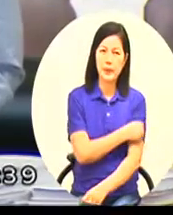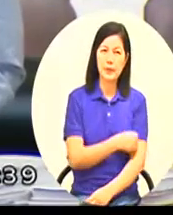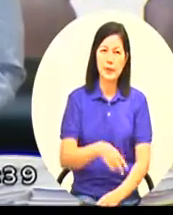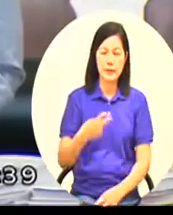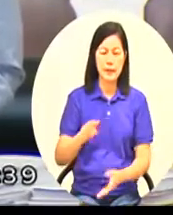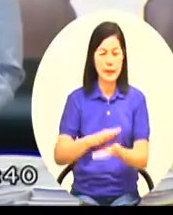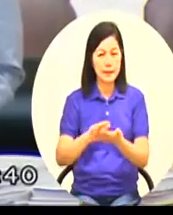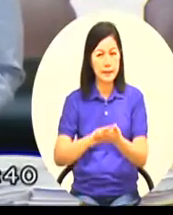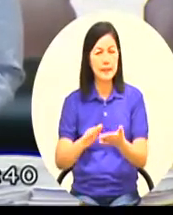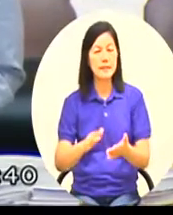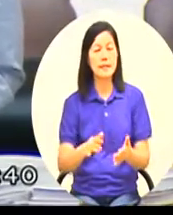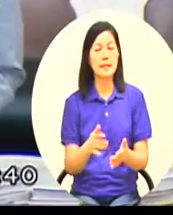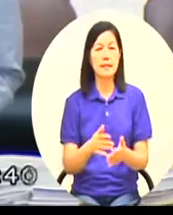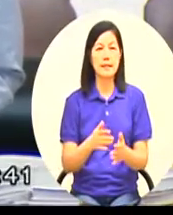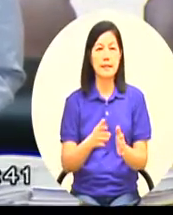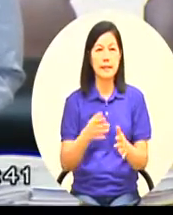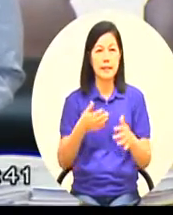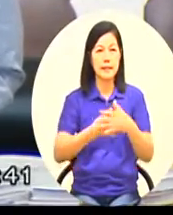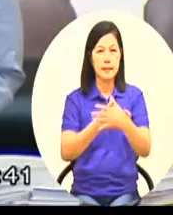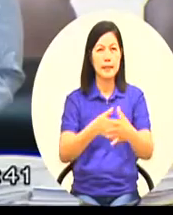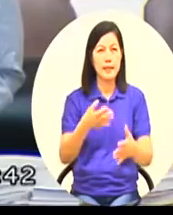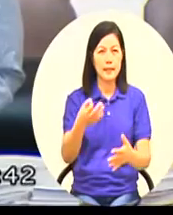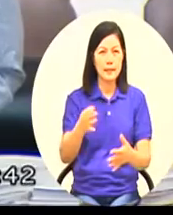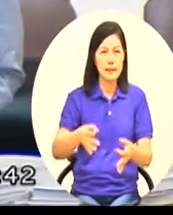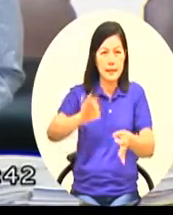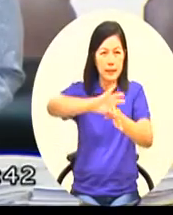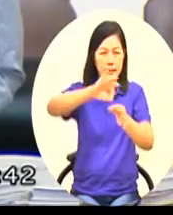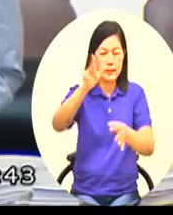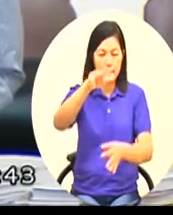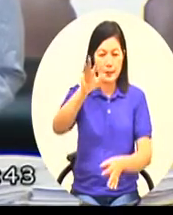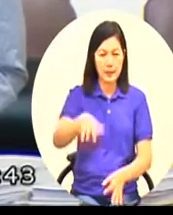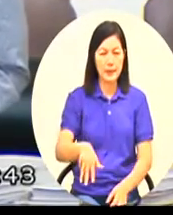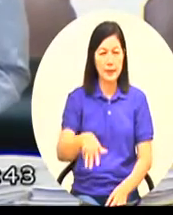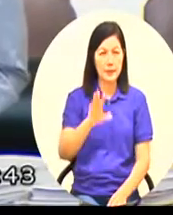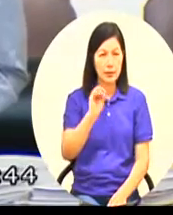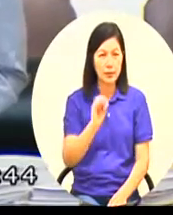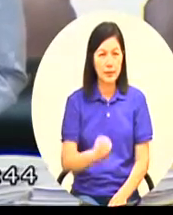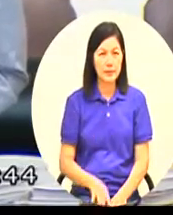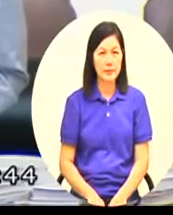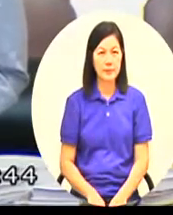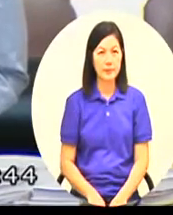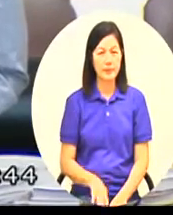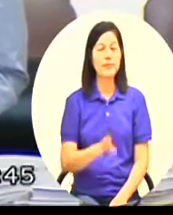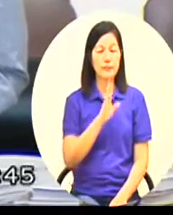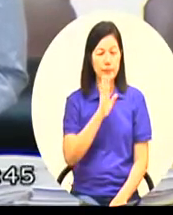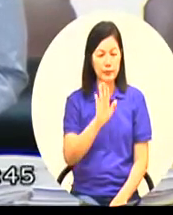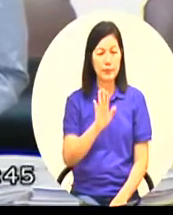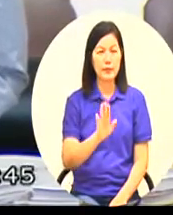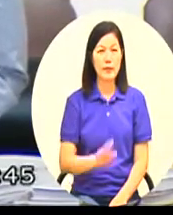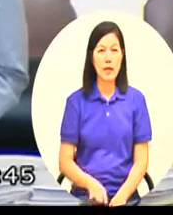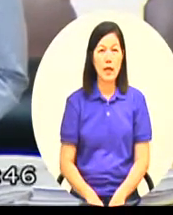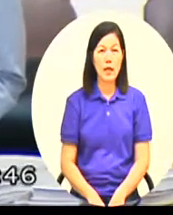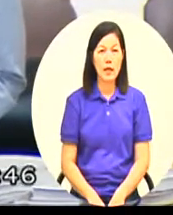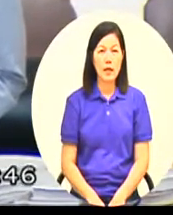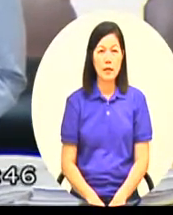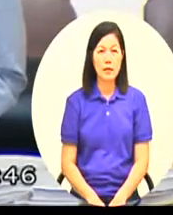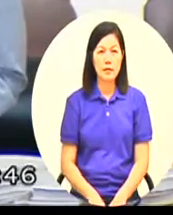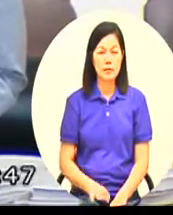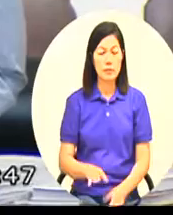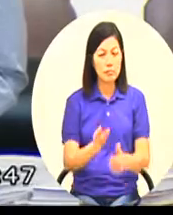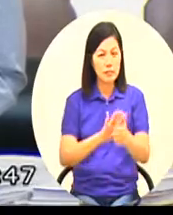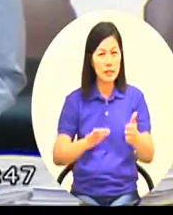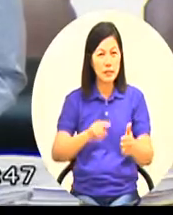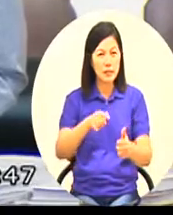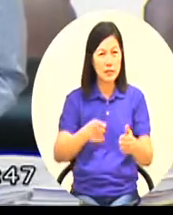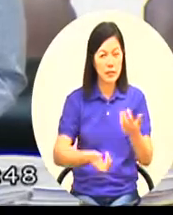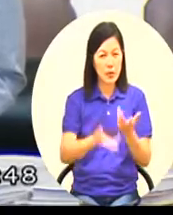金提高到了8000块嘛，是不是？对，那这样造成的是不是这些我们的焚